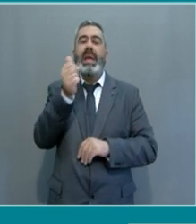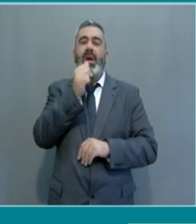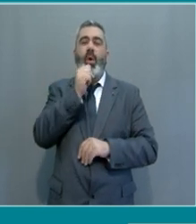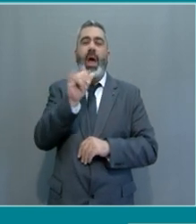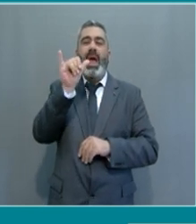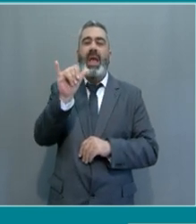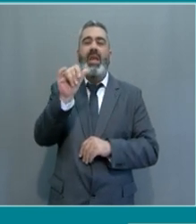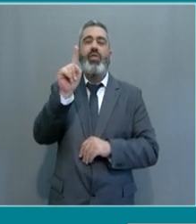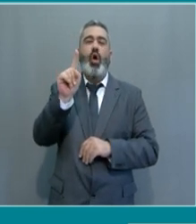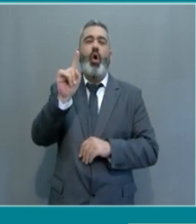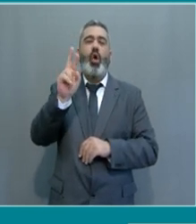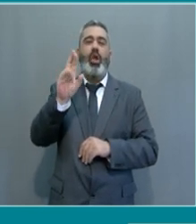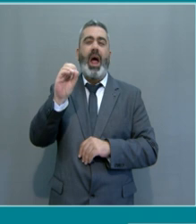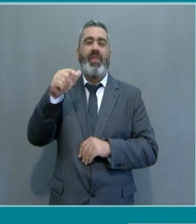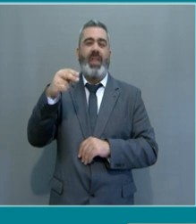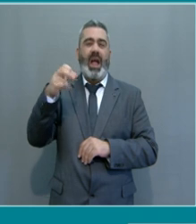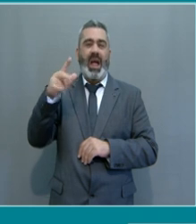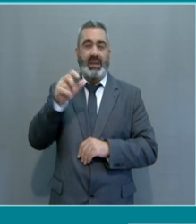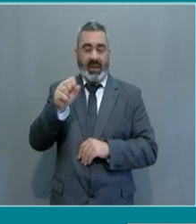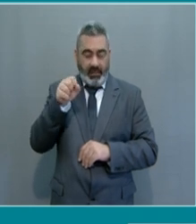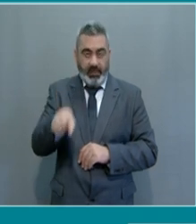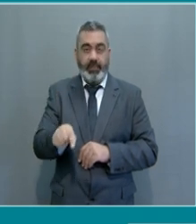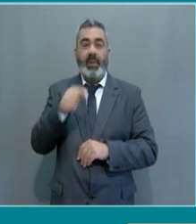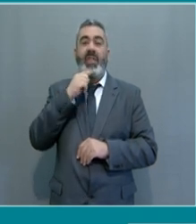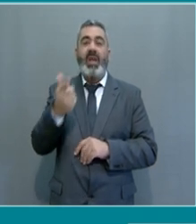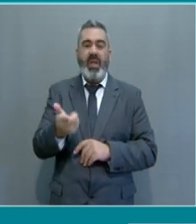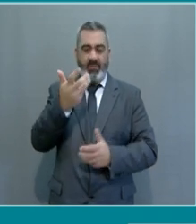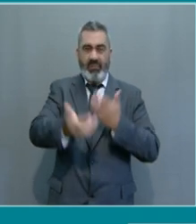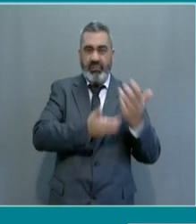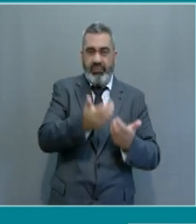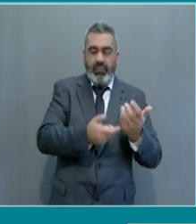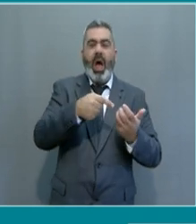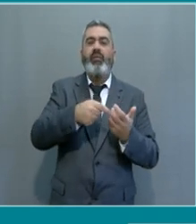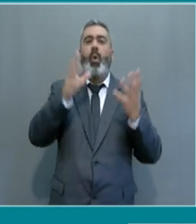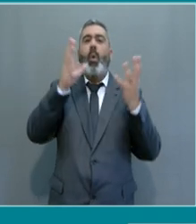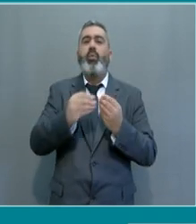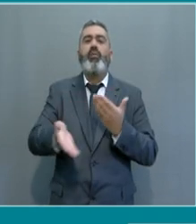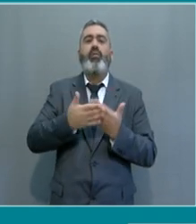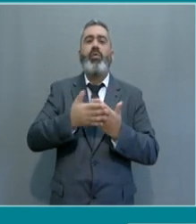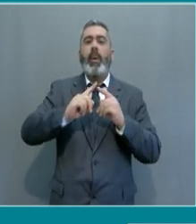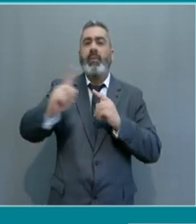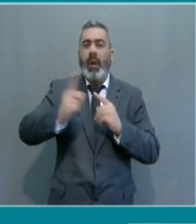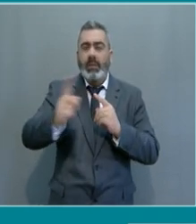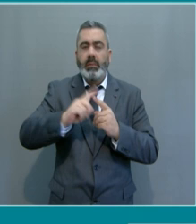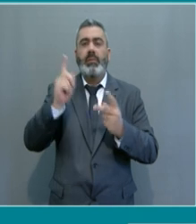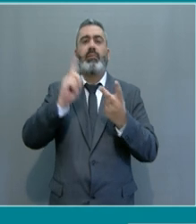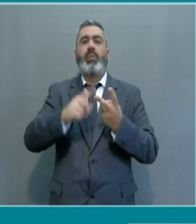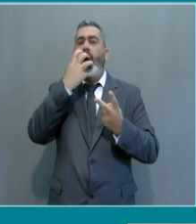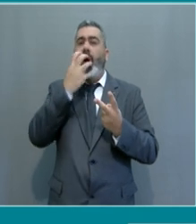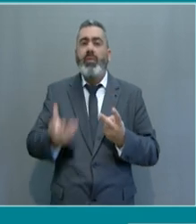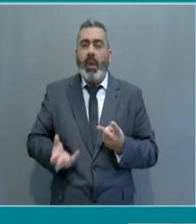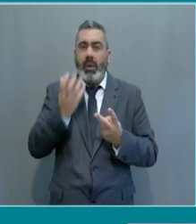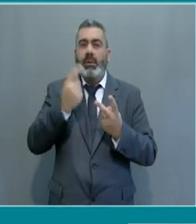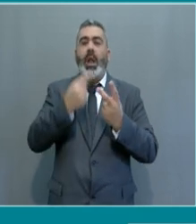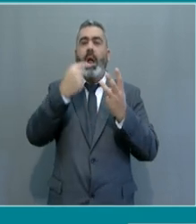και δεν αφορά μόνο το ρεύμα. Είναι η κίνηση κυρίως, είναι η θέρμανση, είναι μια σειρά από άλλα καύσιμα και άλλες μορφές ενέργειας, οι οποίες στηρίζονται πάνω